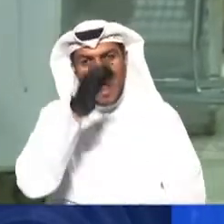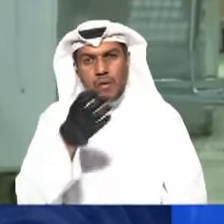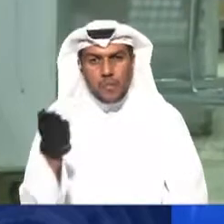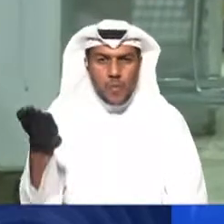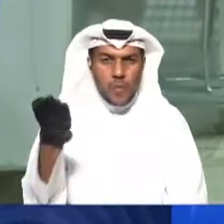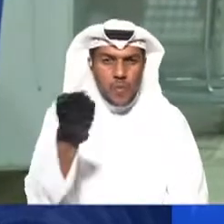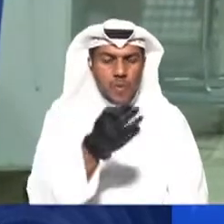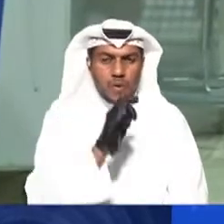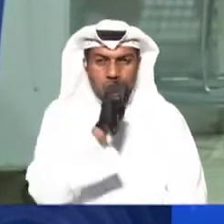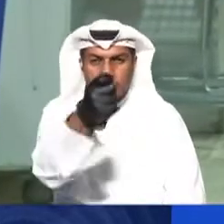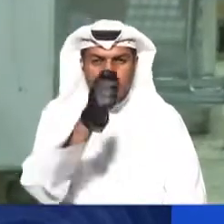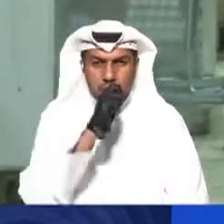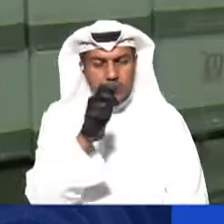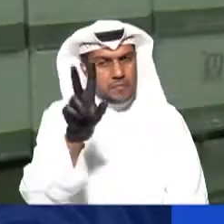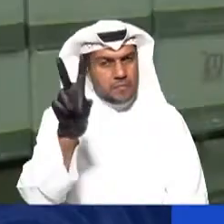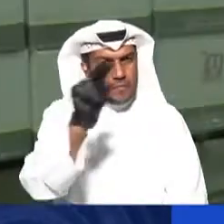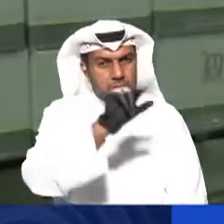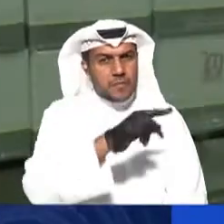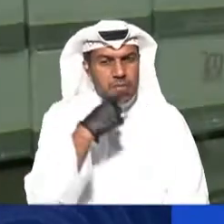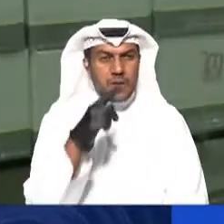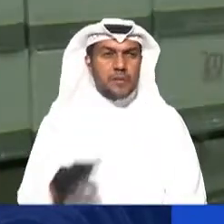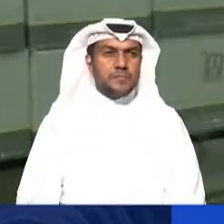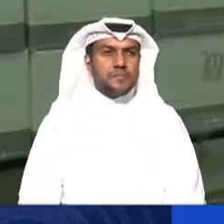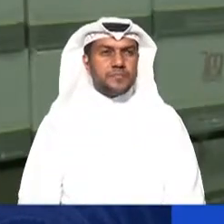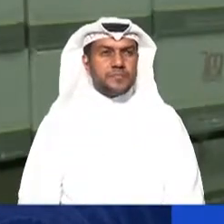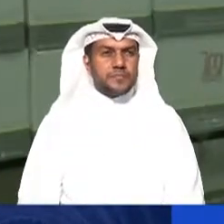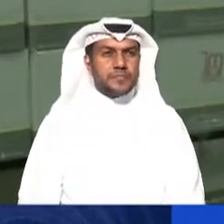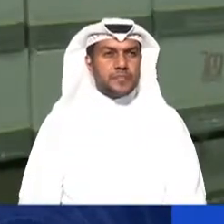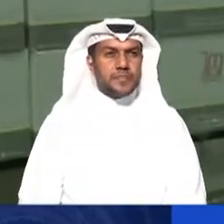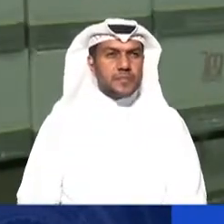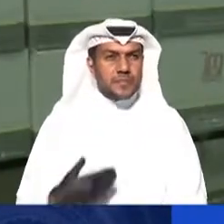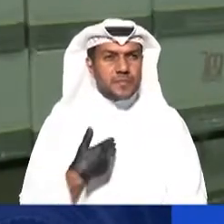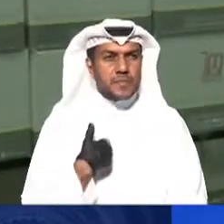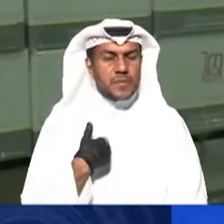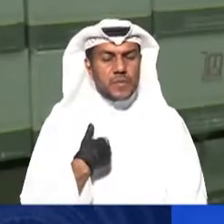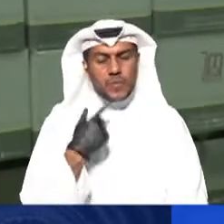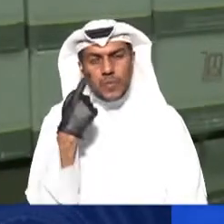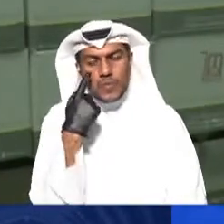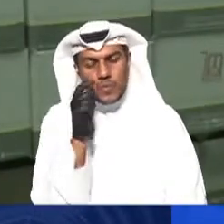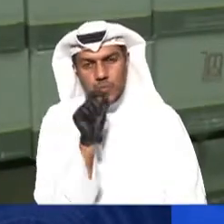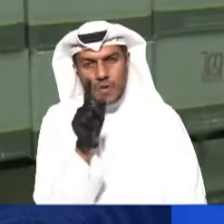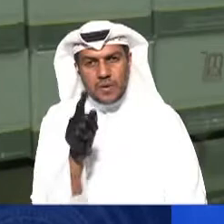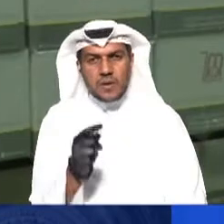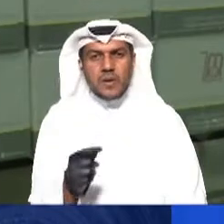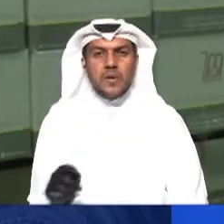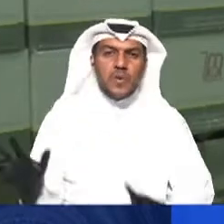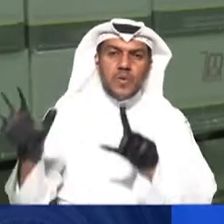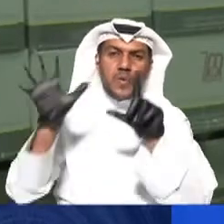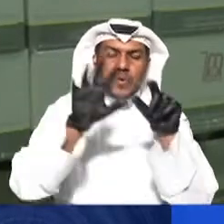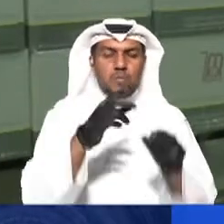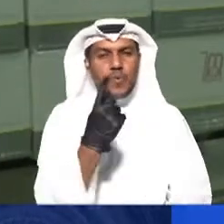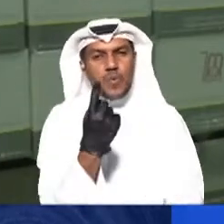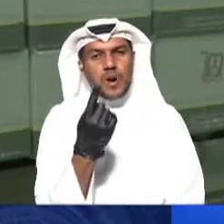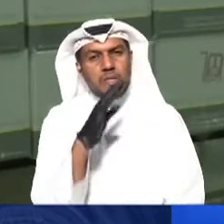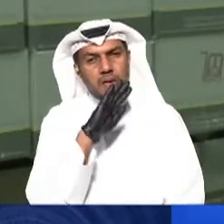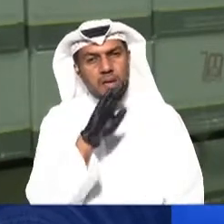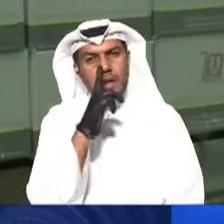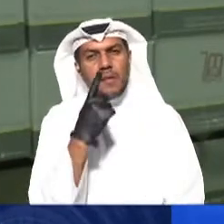من التقيناهم في جولتنا. والله أنا أطلع بالأسبوع مرة بس يعني، فملتزم يعني إن شاء